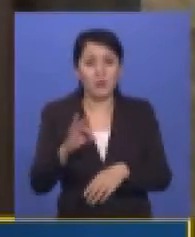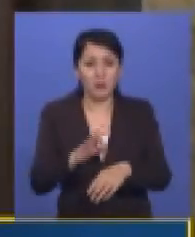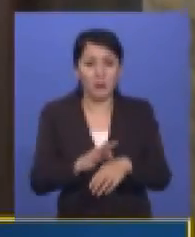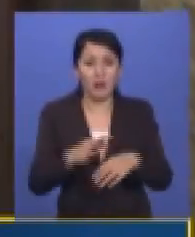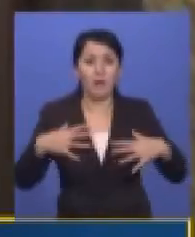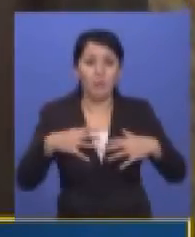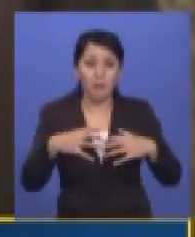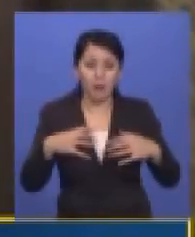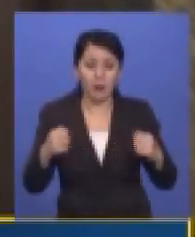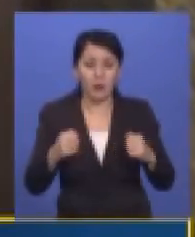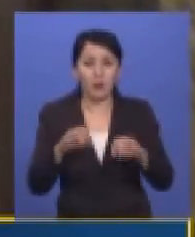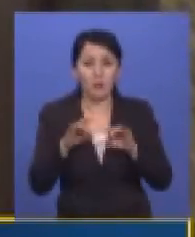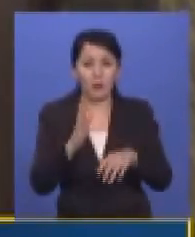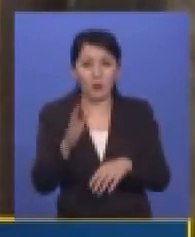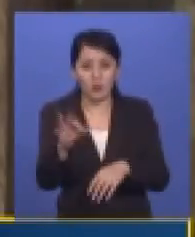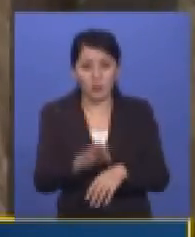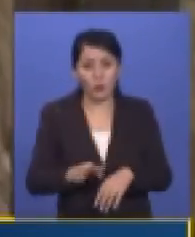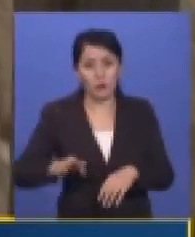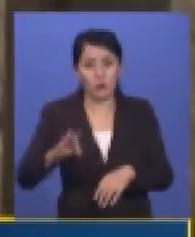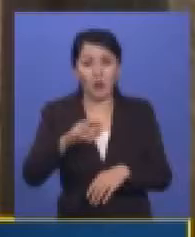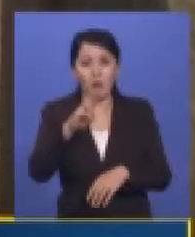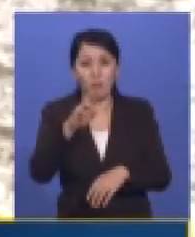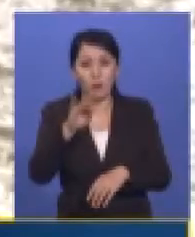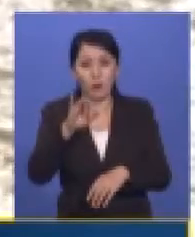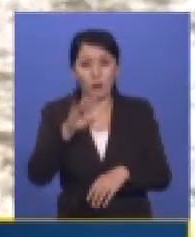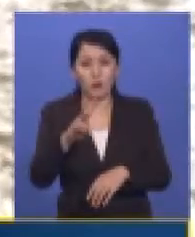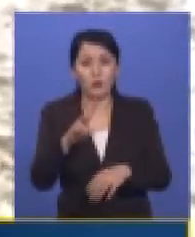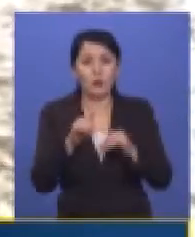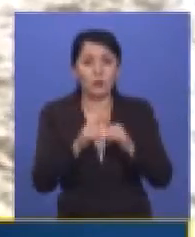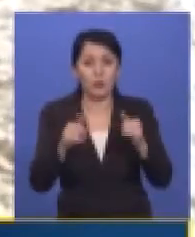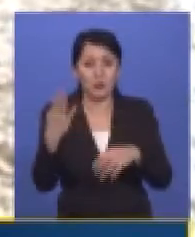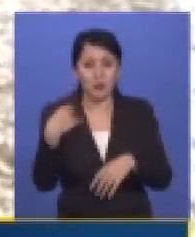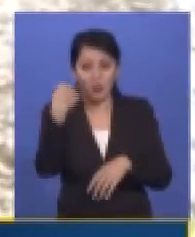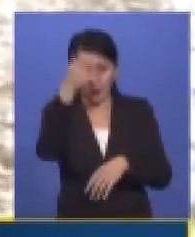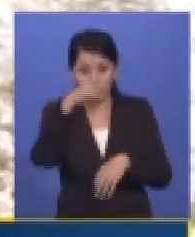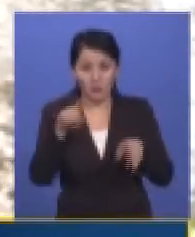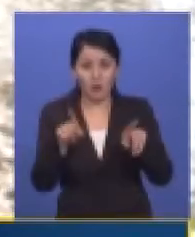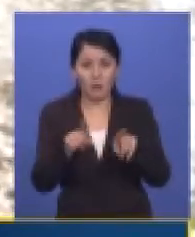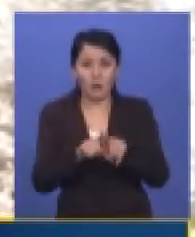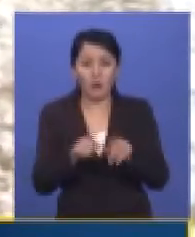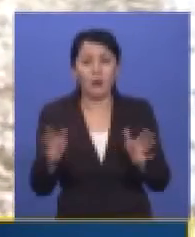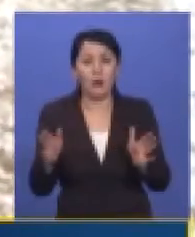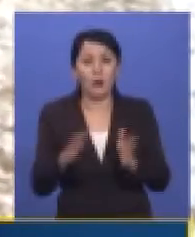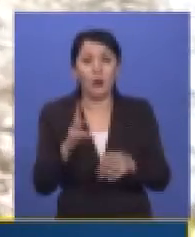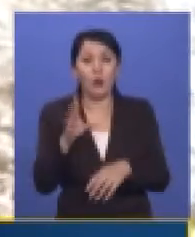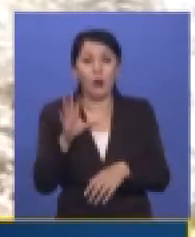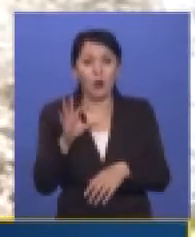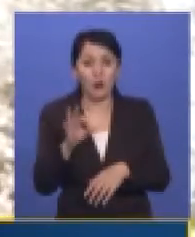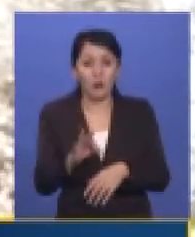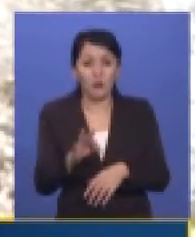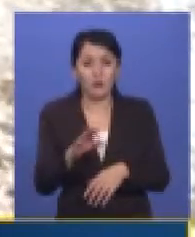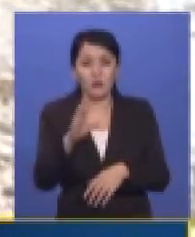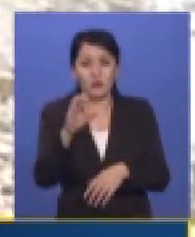қатысты эпизотиялық жағдай. Облыс бойынша бруцеллез ауруының таралуы өткен жылмен салыстырғанда біраз азайған, алайда биыл